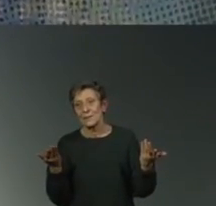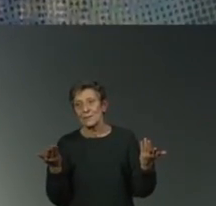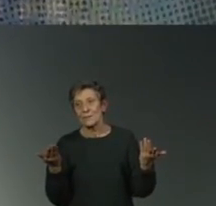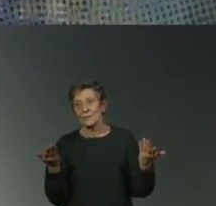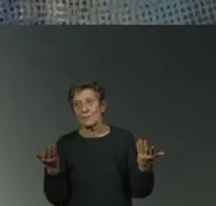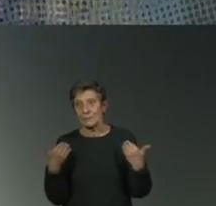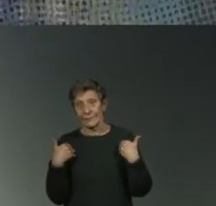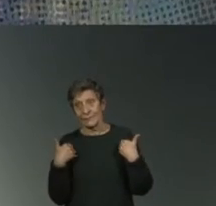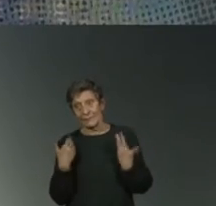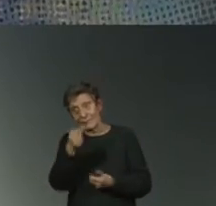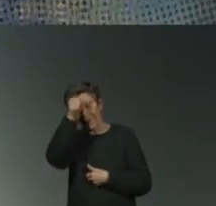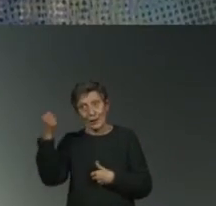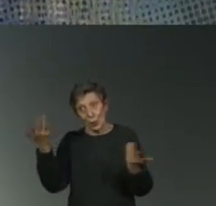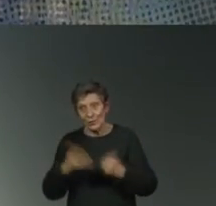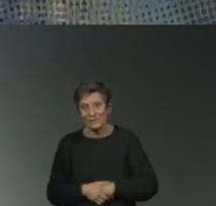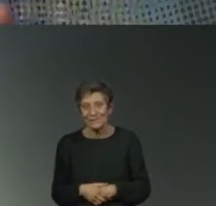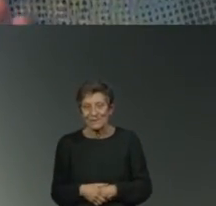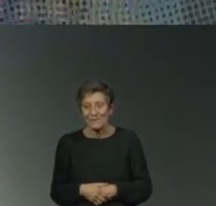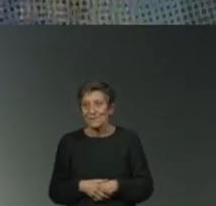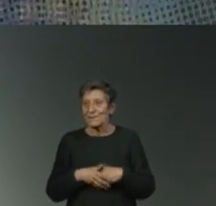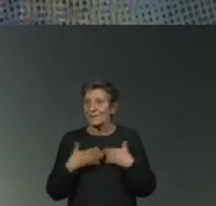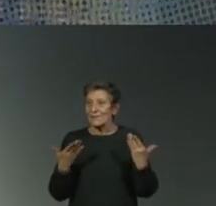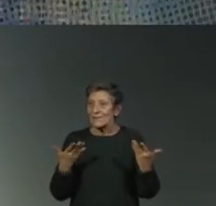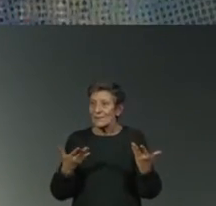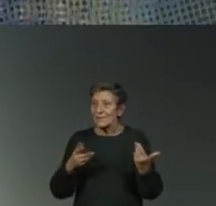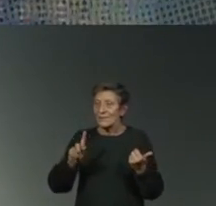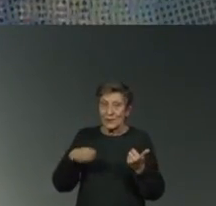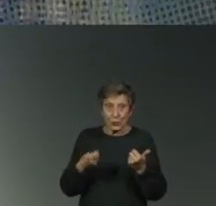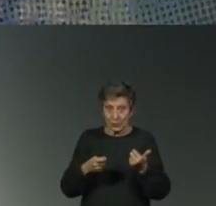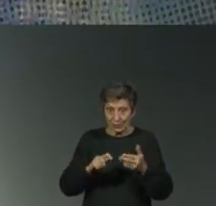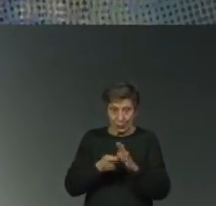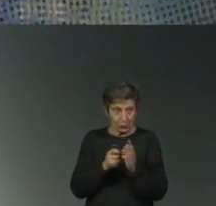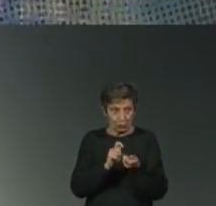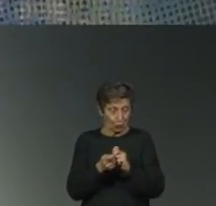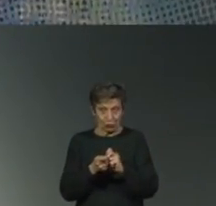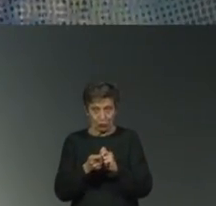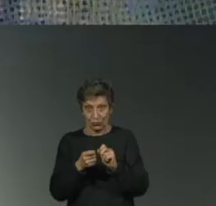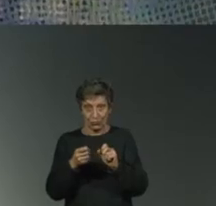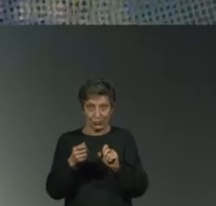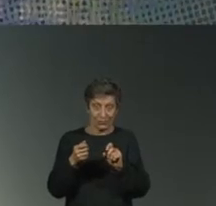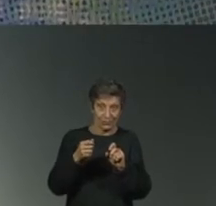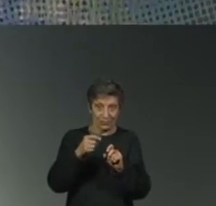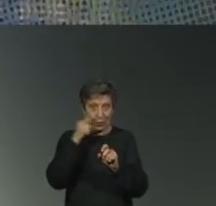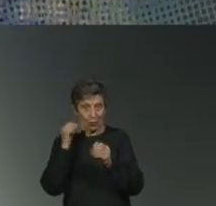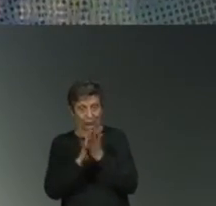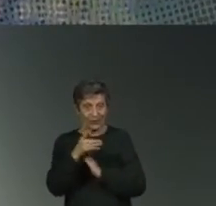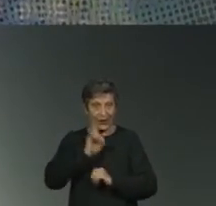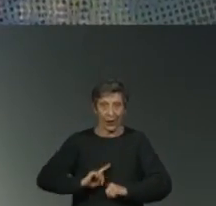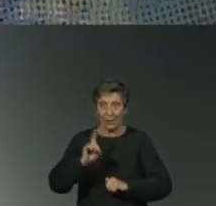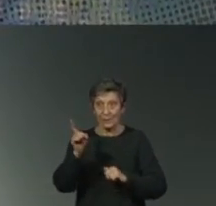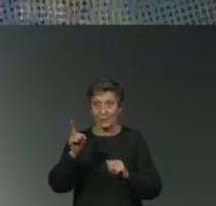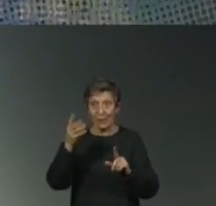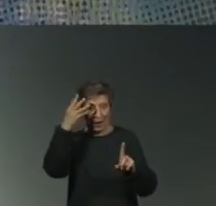je suis un garçon. Donc, à un moment, il y a un changement de sexe qui s'opère dans le transfert par